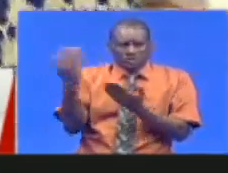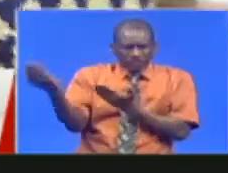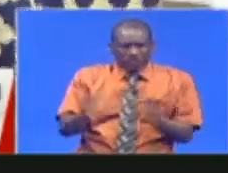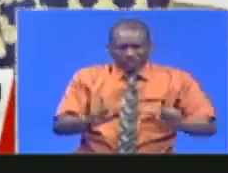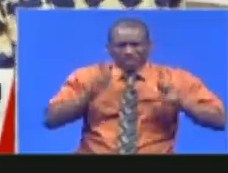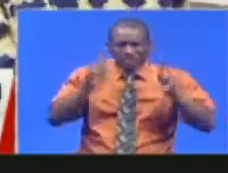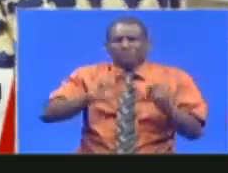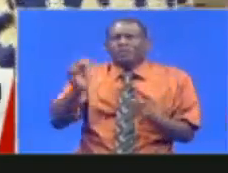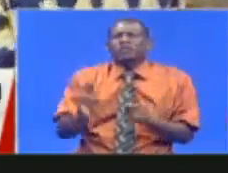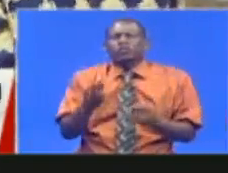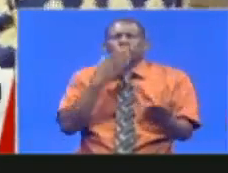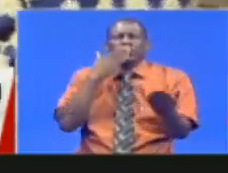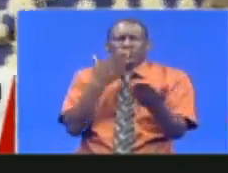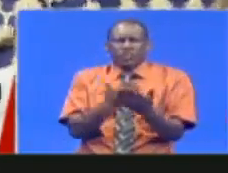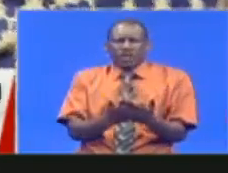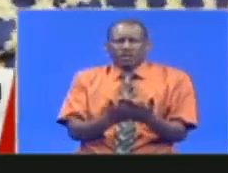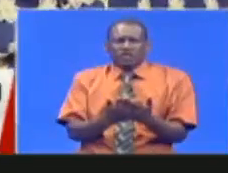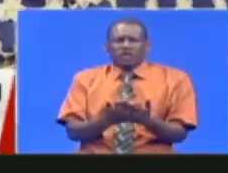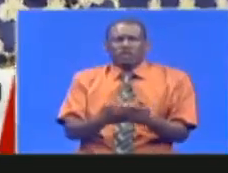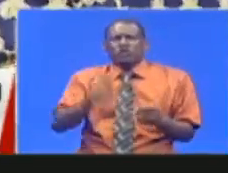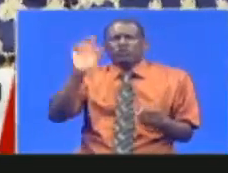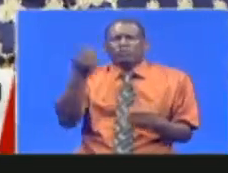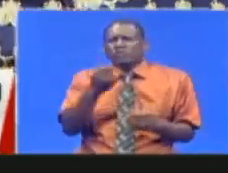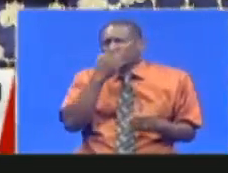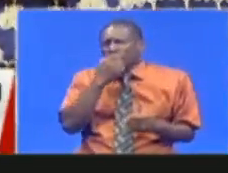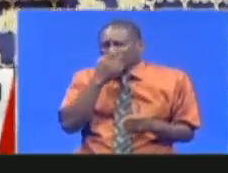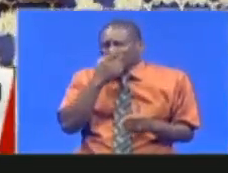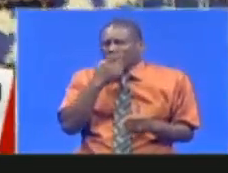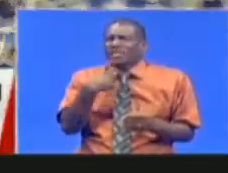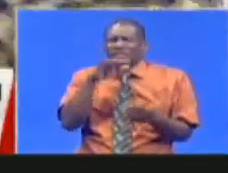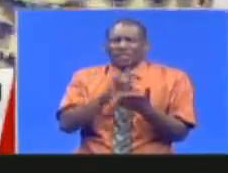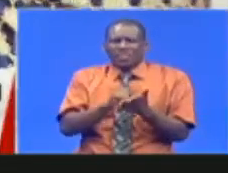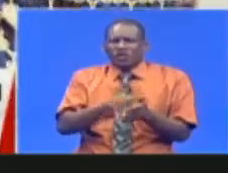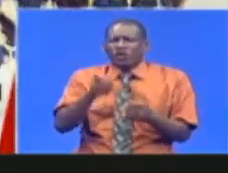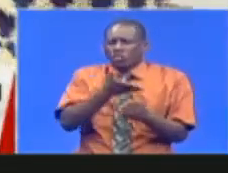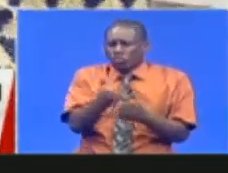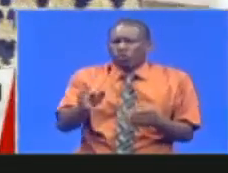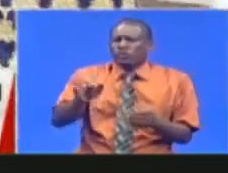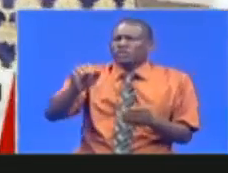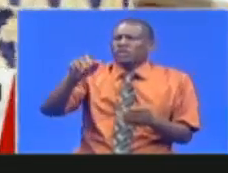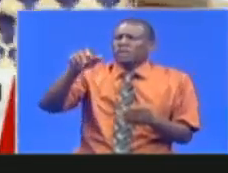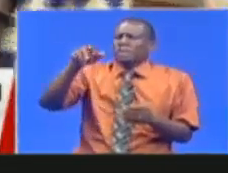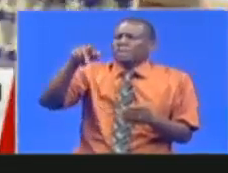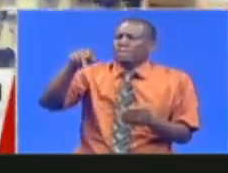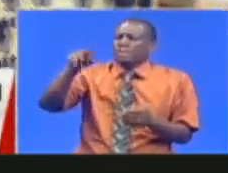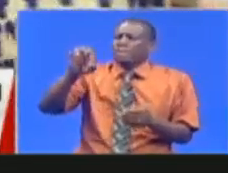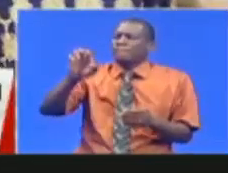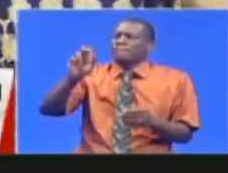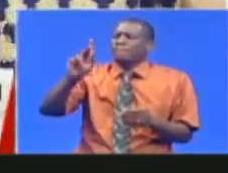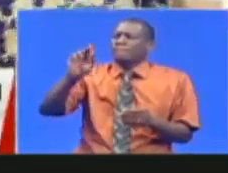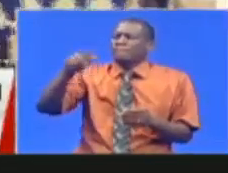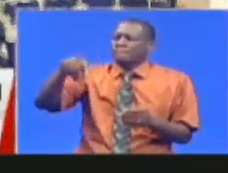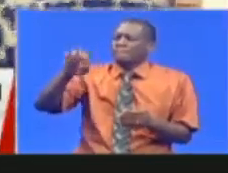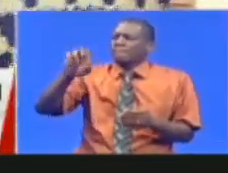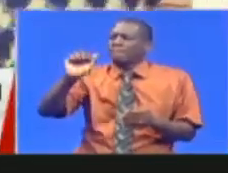Kenyatta alitoa shukrani zake za dhati kwa Rais Magufuli, akisema Tausi hao ni ishara ya undugu, upendo na ushirikiano uliopo kati